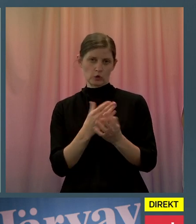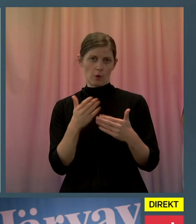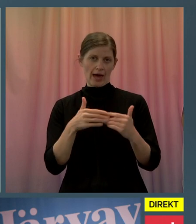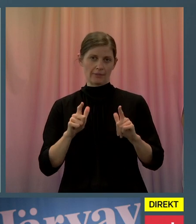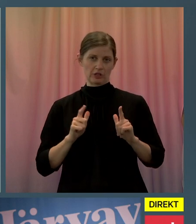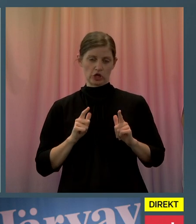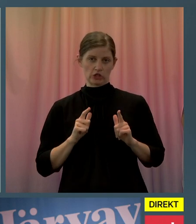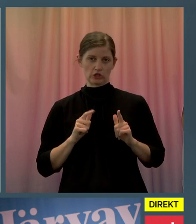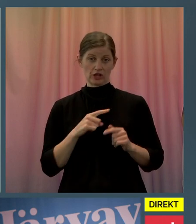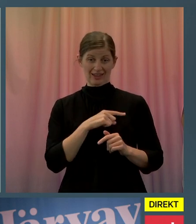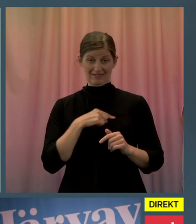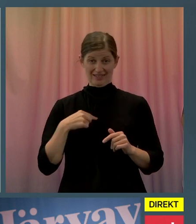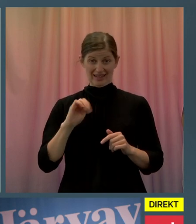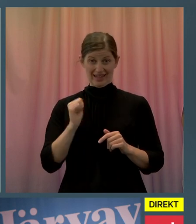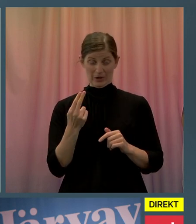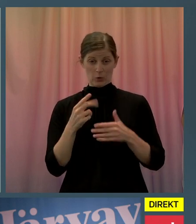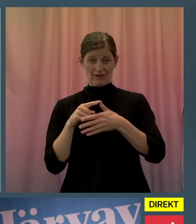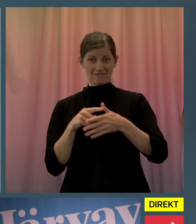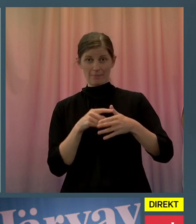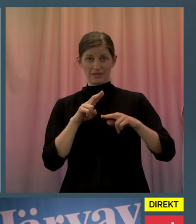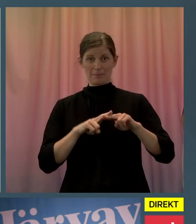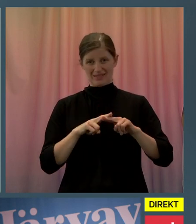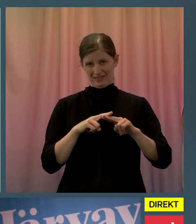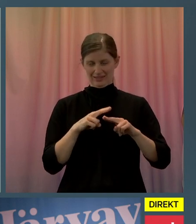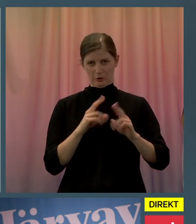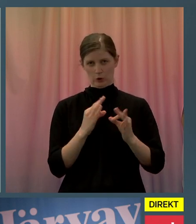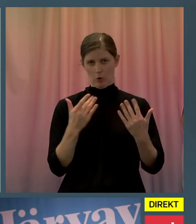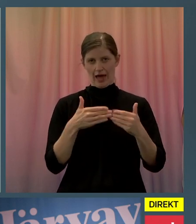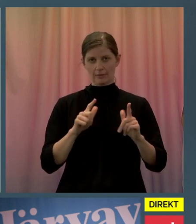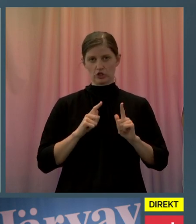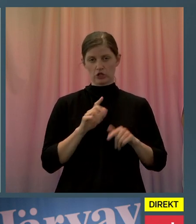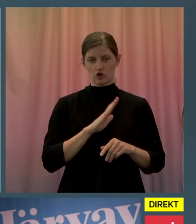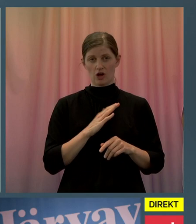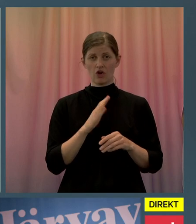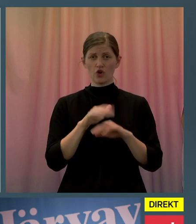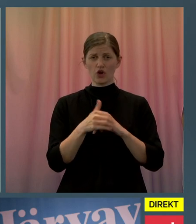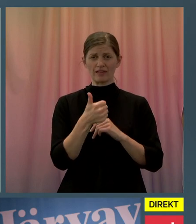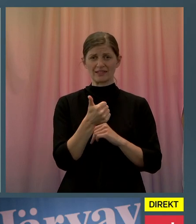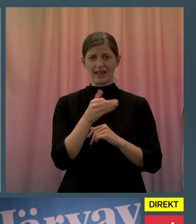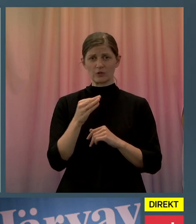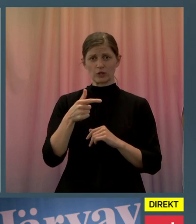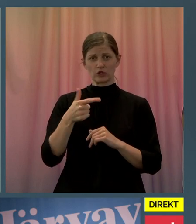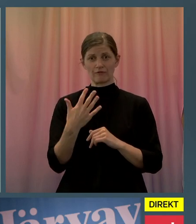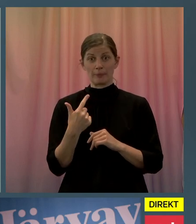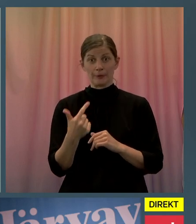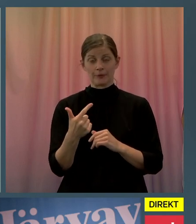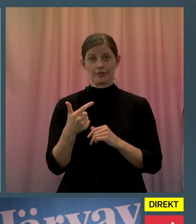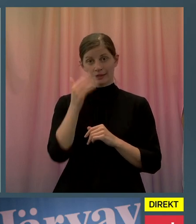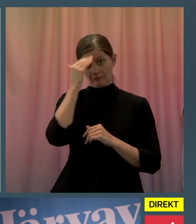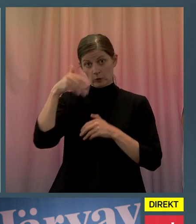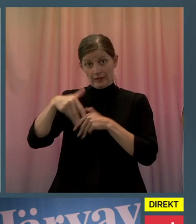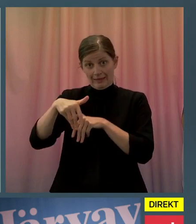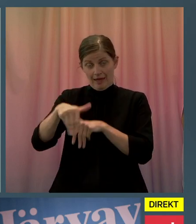högsta arbetslösheten i hela EU. Över 675 000 vuxna invandrare är inte